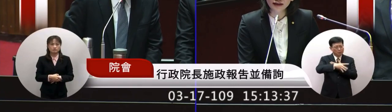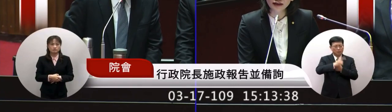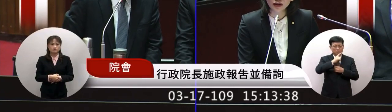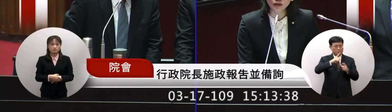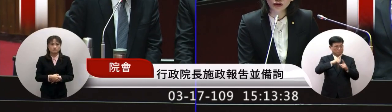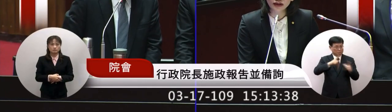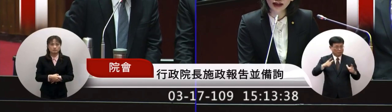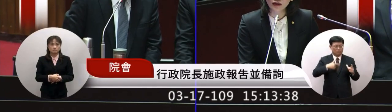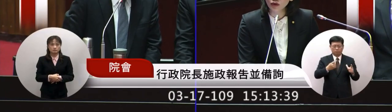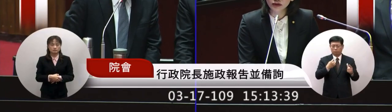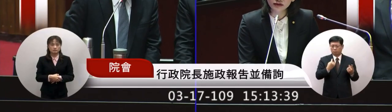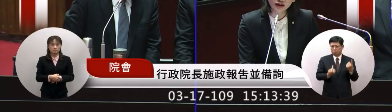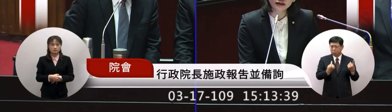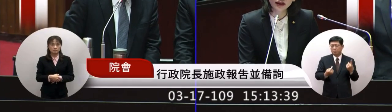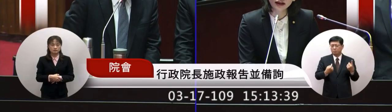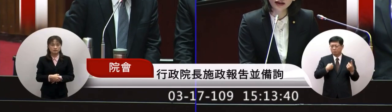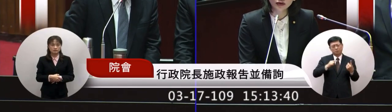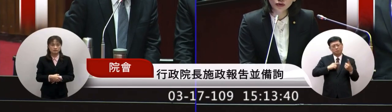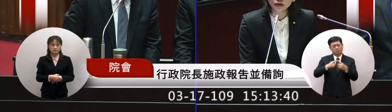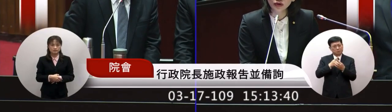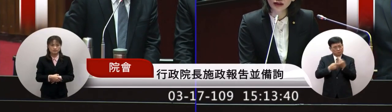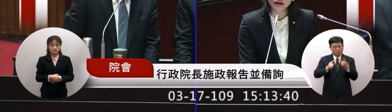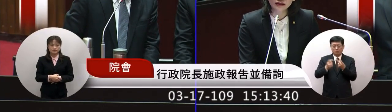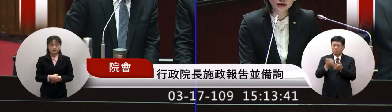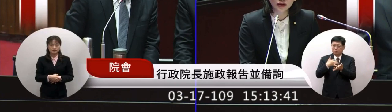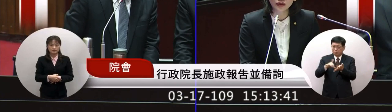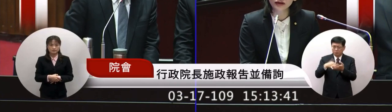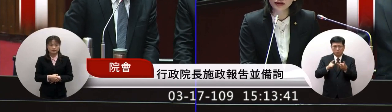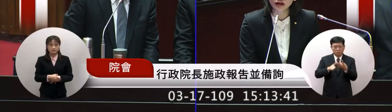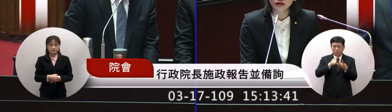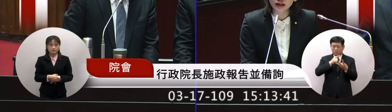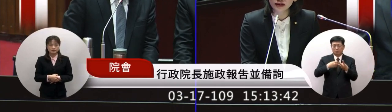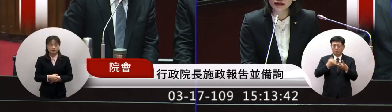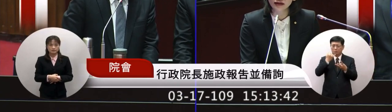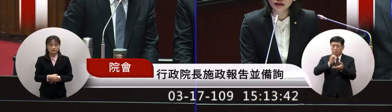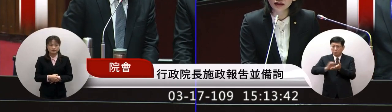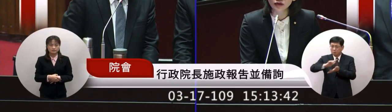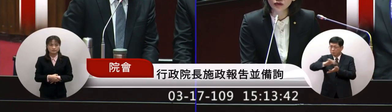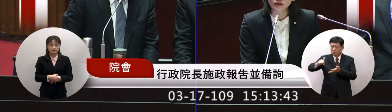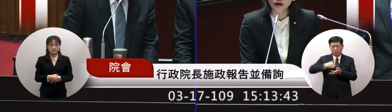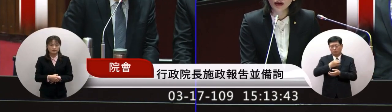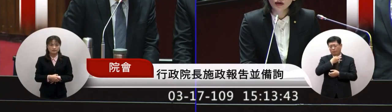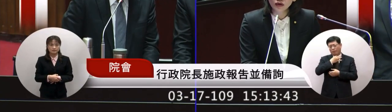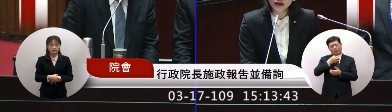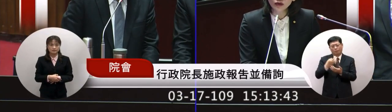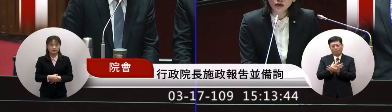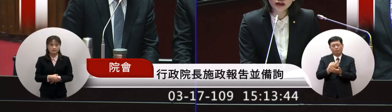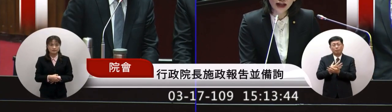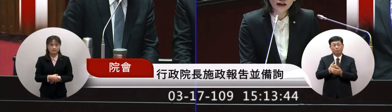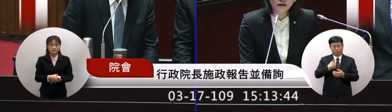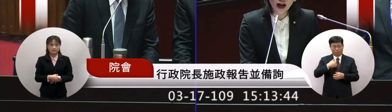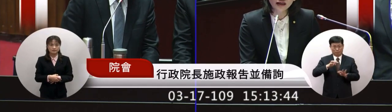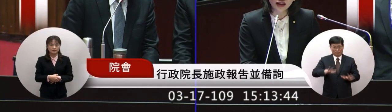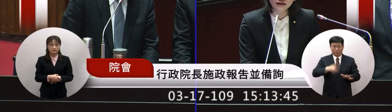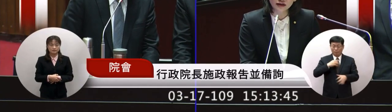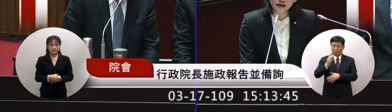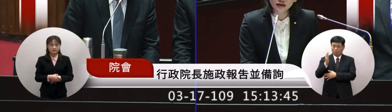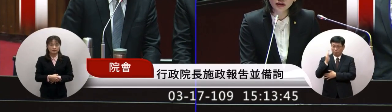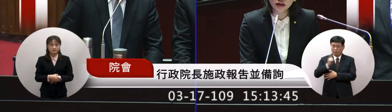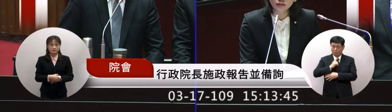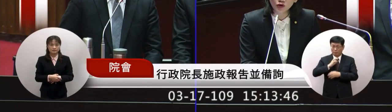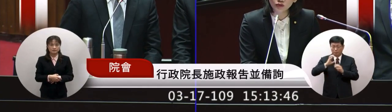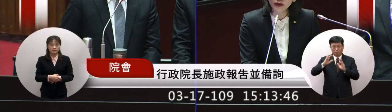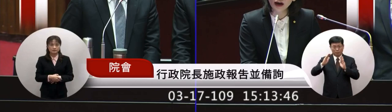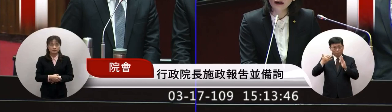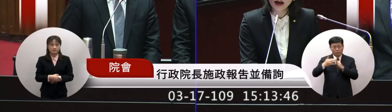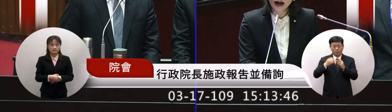较大型的国家，我们的人力跟预算跟资源是有一定的限度，我们国家发展的政